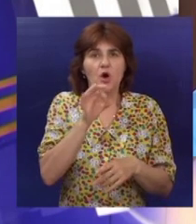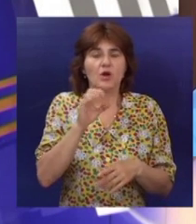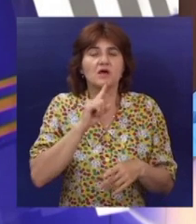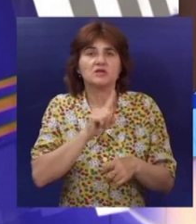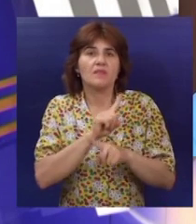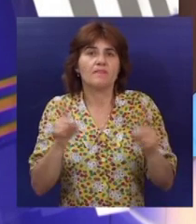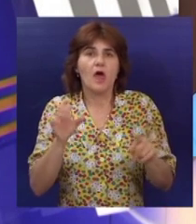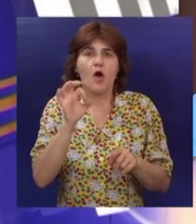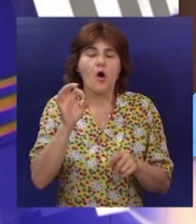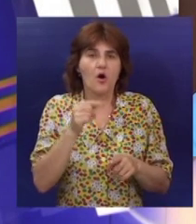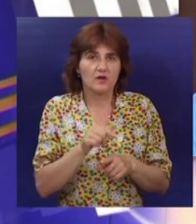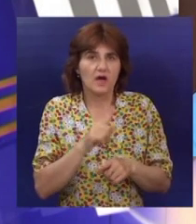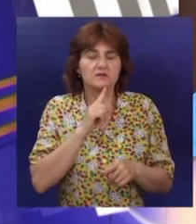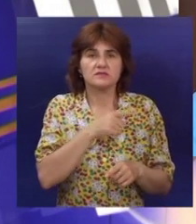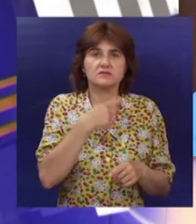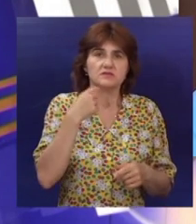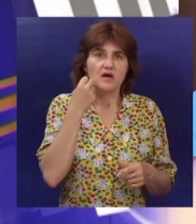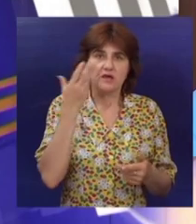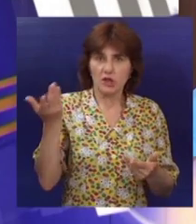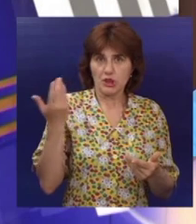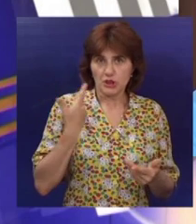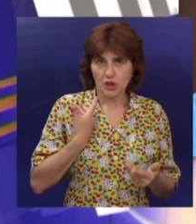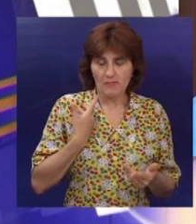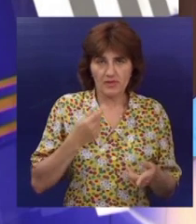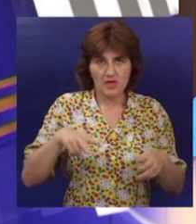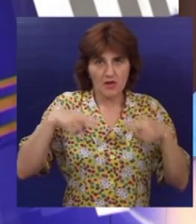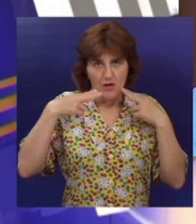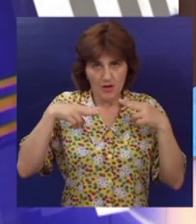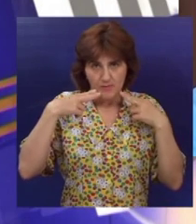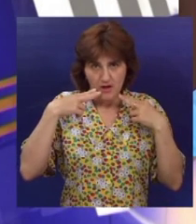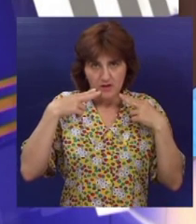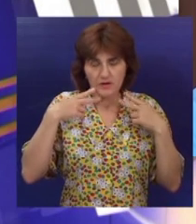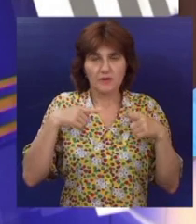povrća i svaki put kad oni dobiju organski obrok,